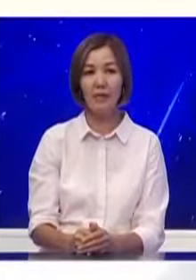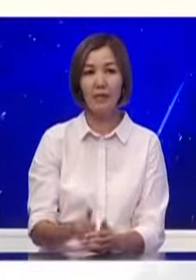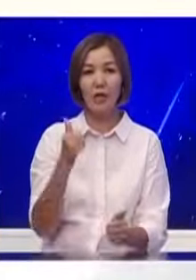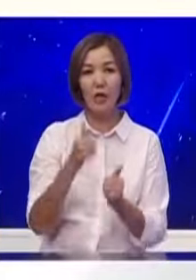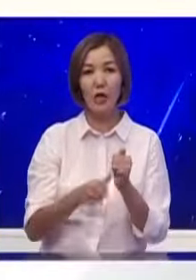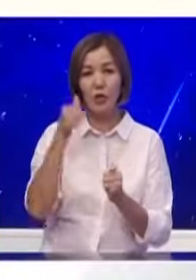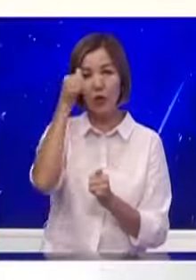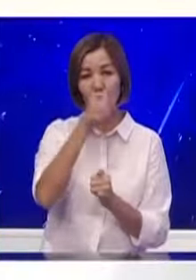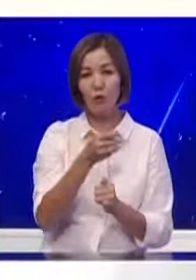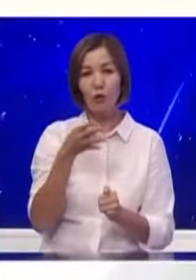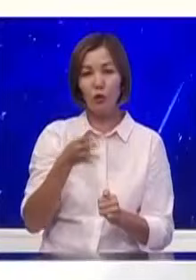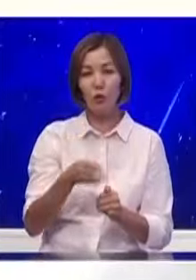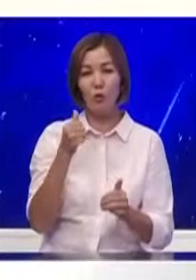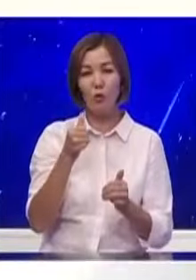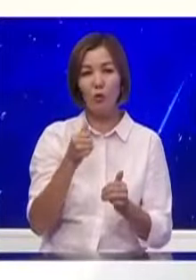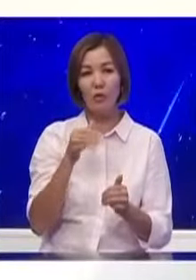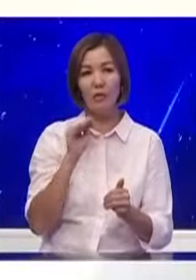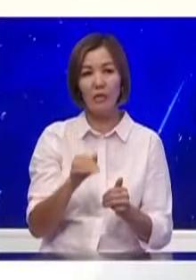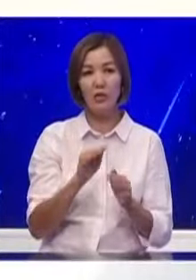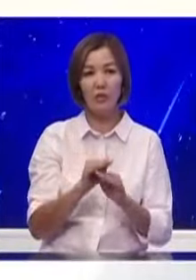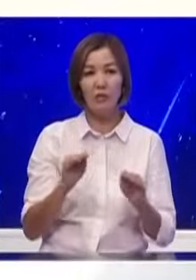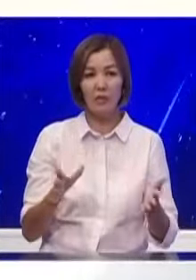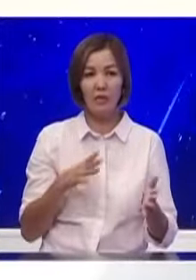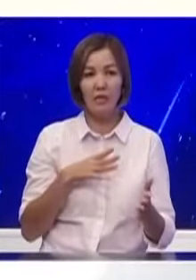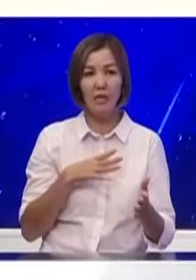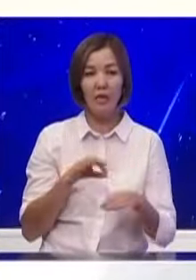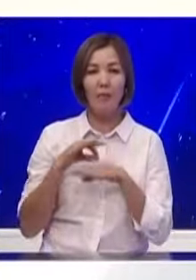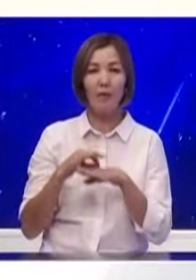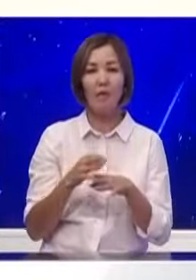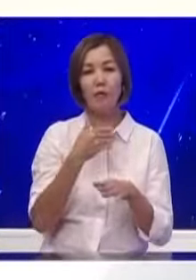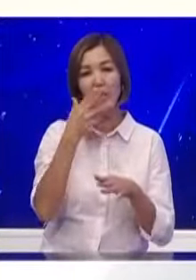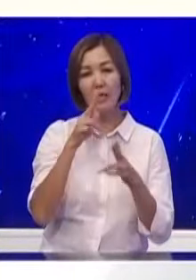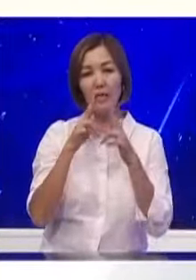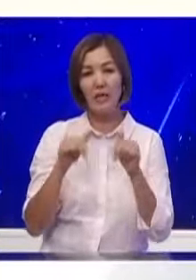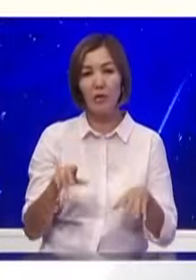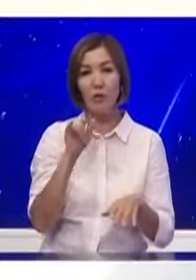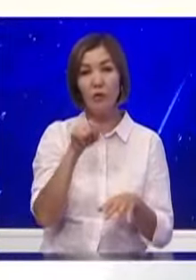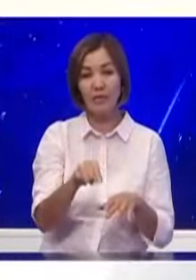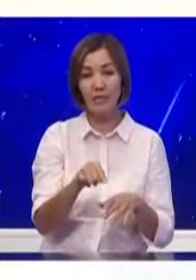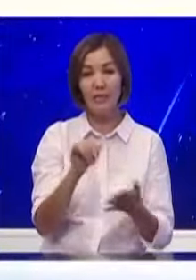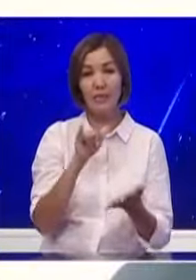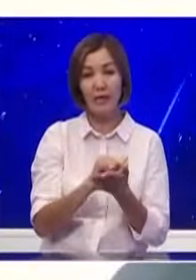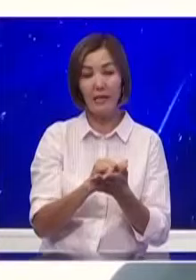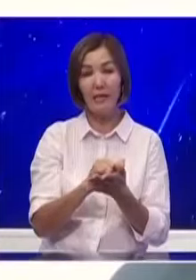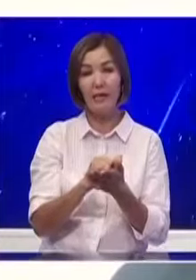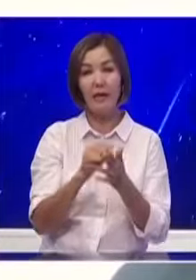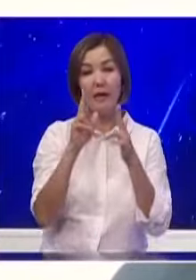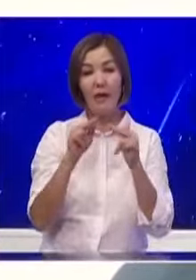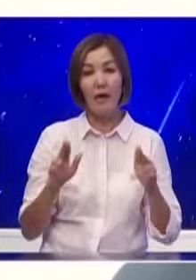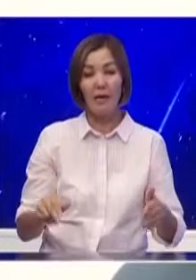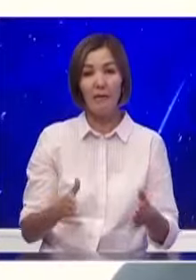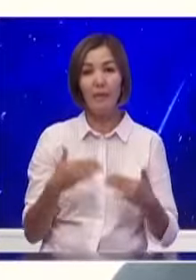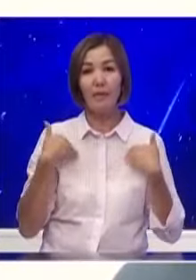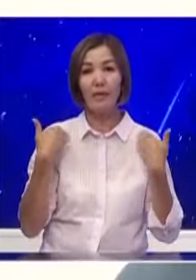Ежегодно около 4000 школьников из всего Казахстана проводят свои летние каникулы именно здесь, в лагере «Арман-Дала». Здесь